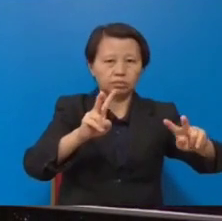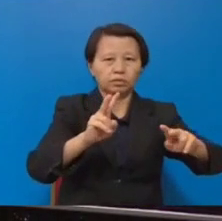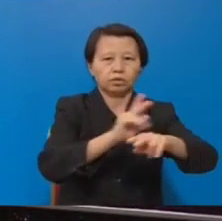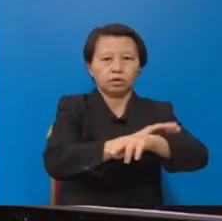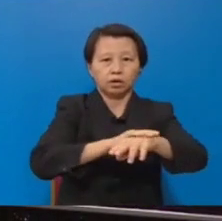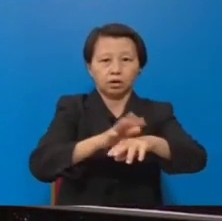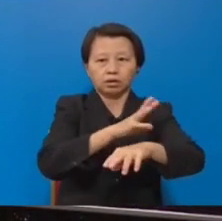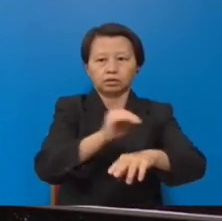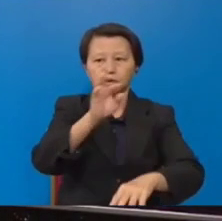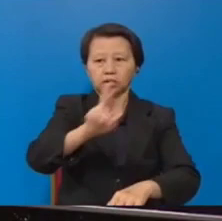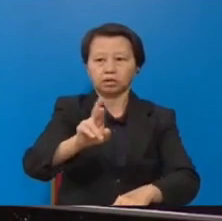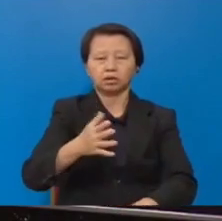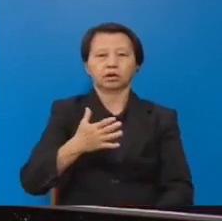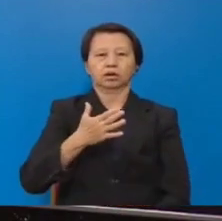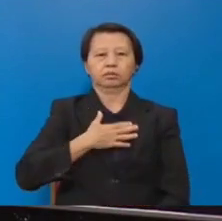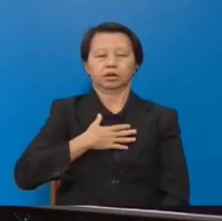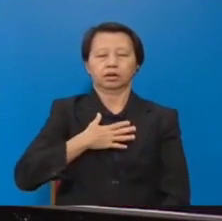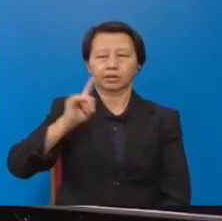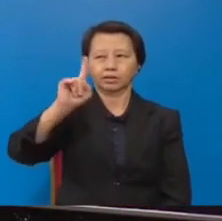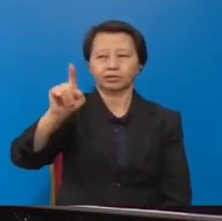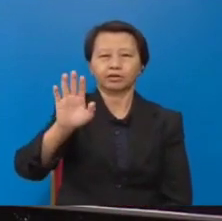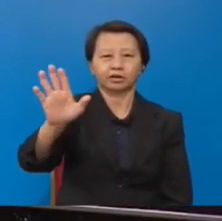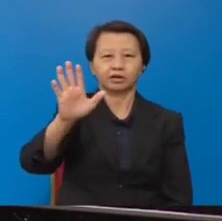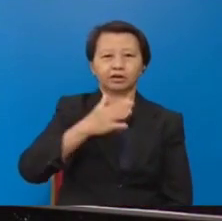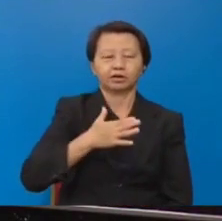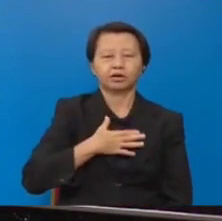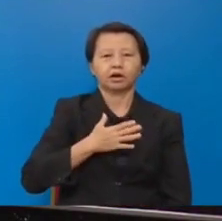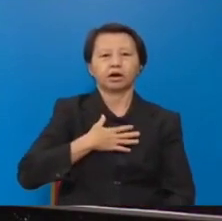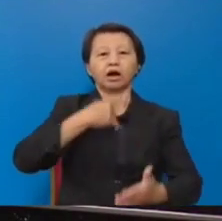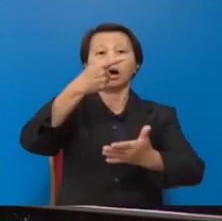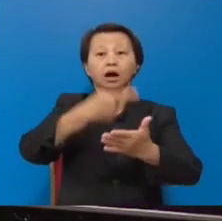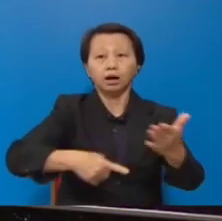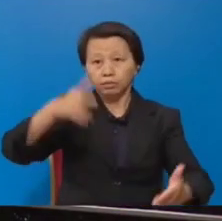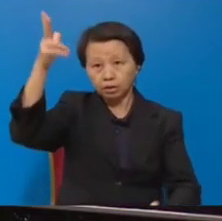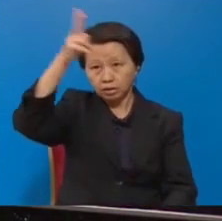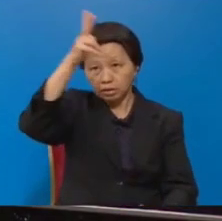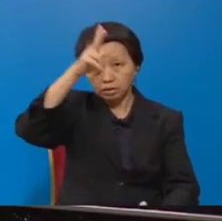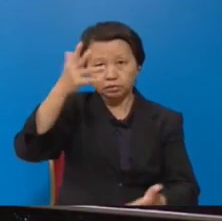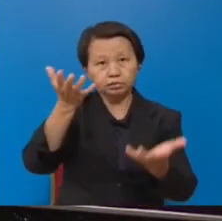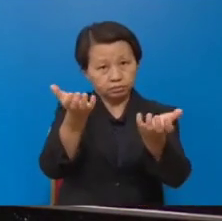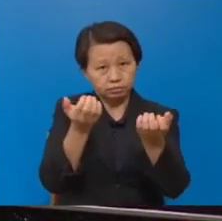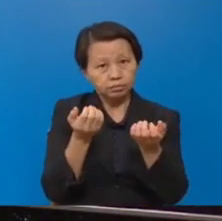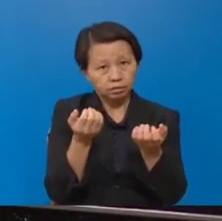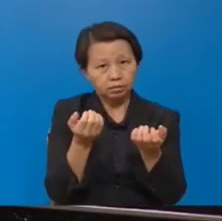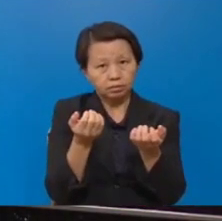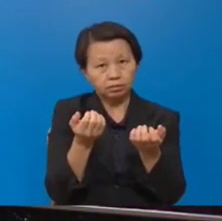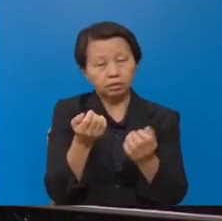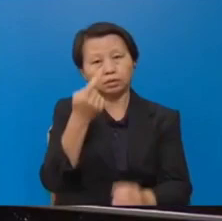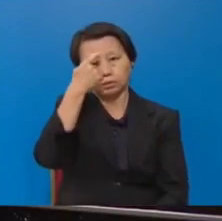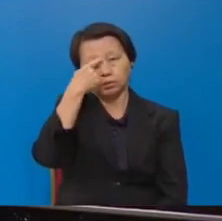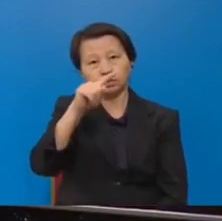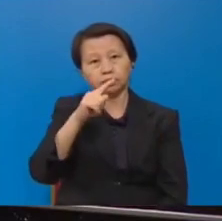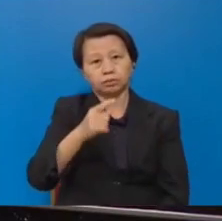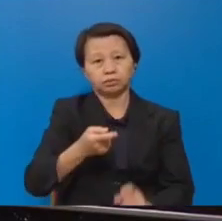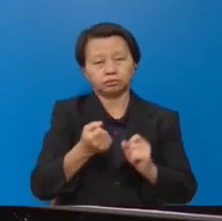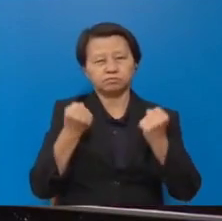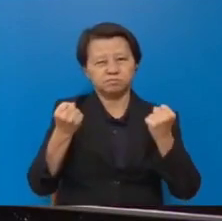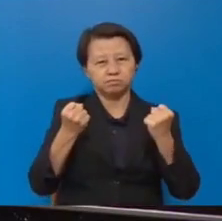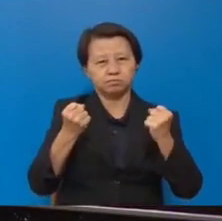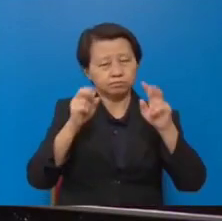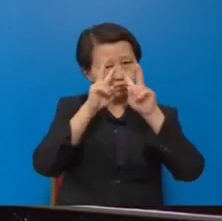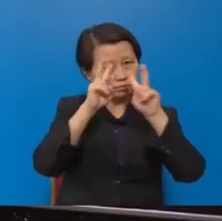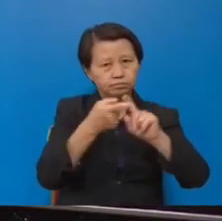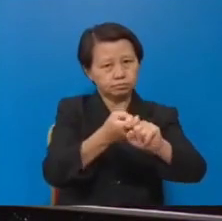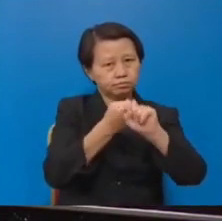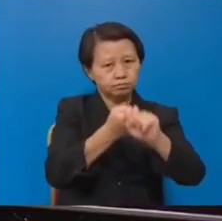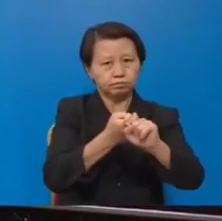dan agama soal NY yang jualan saya apakah kerajaan berhasrat untuk memperkukuhkan